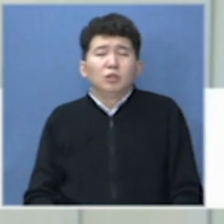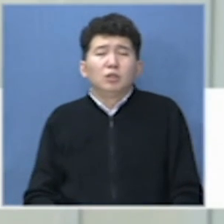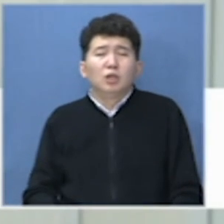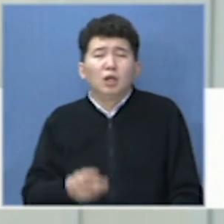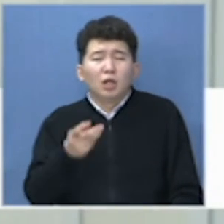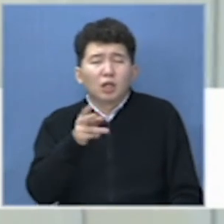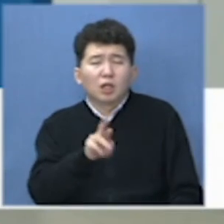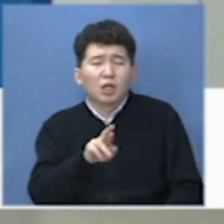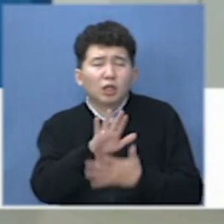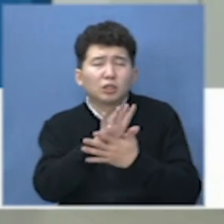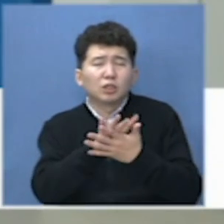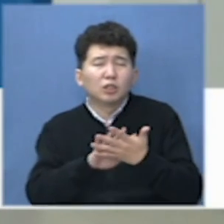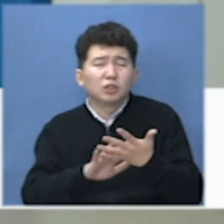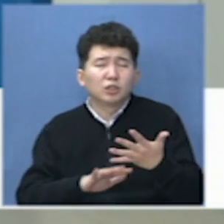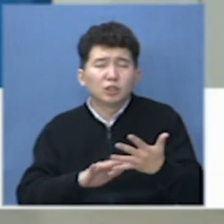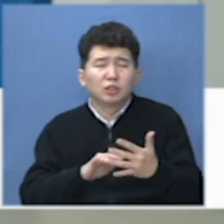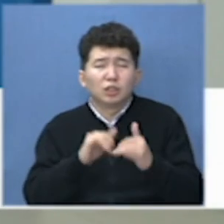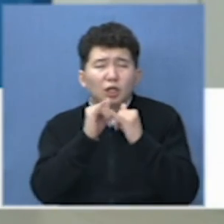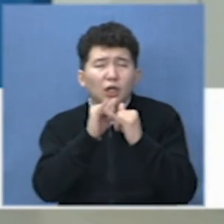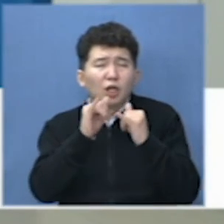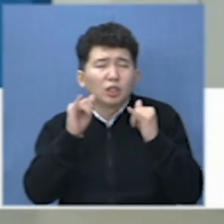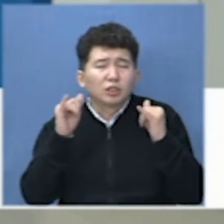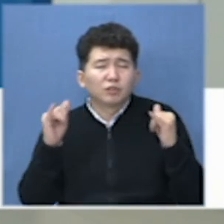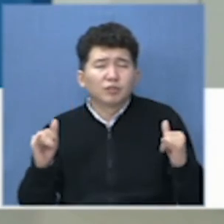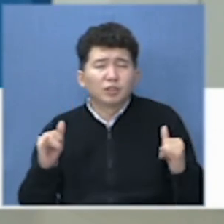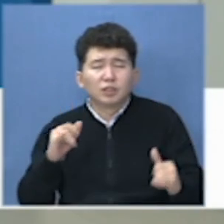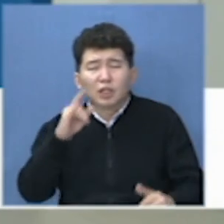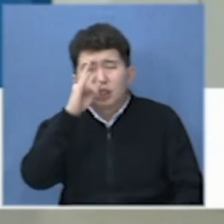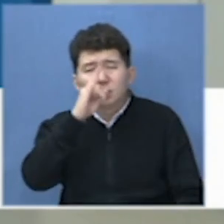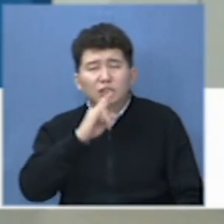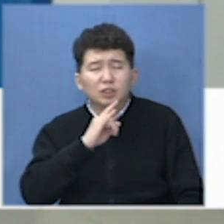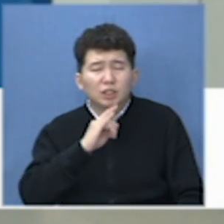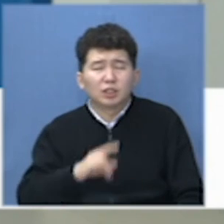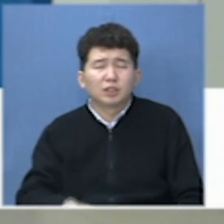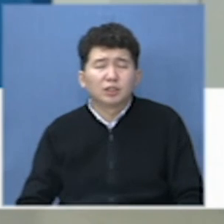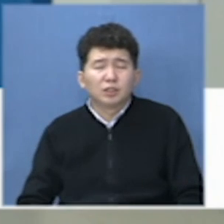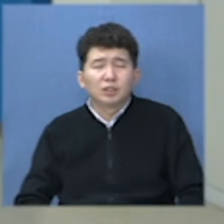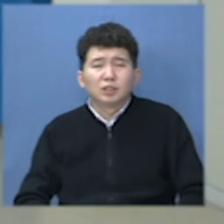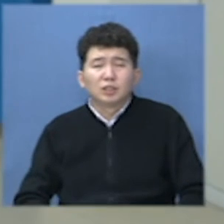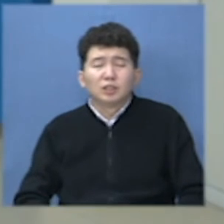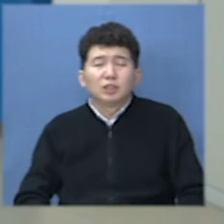дальнейшего развития и процветания. Анна Коцарева, Гульдана Айдаркызы, Асхат Ордыбаев, Алтай Акпарат.